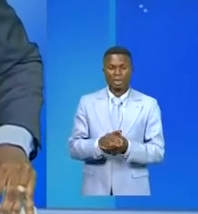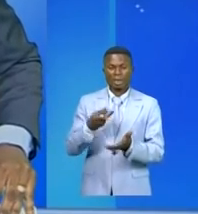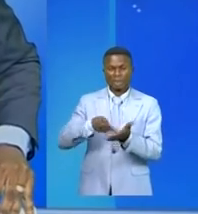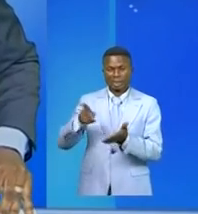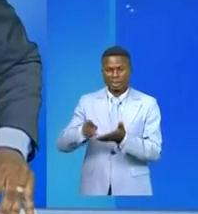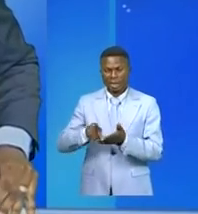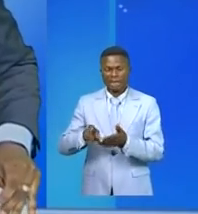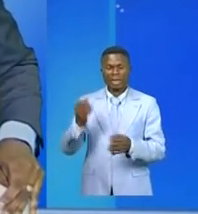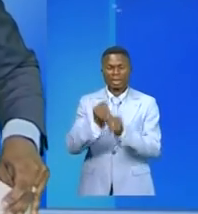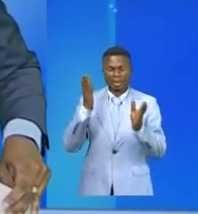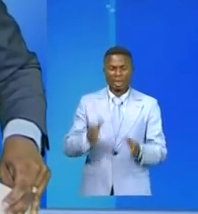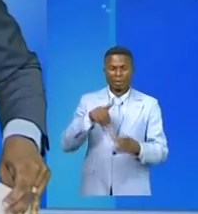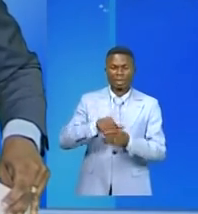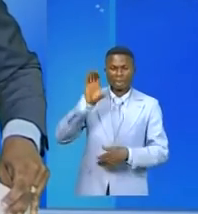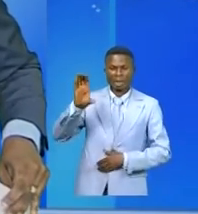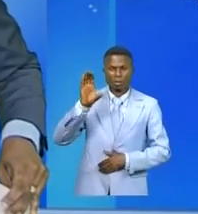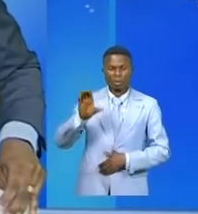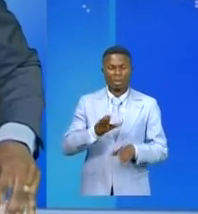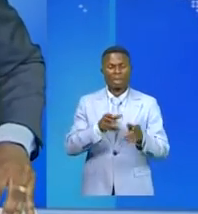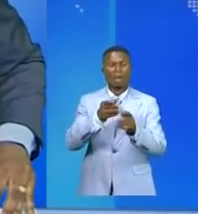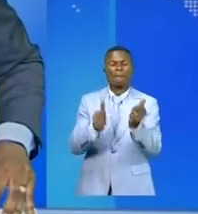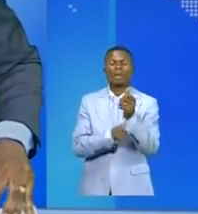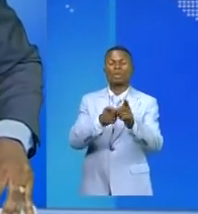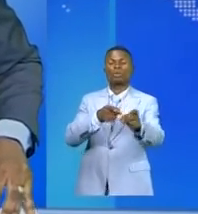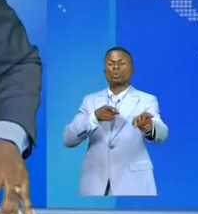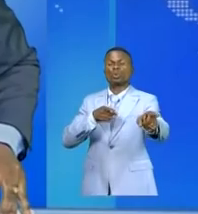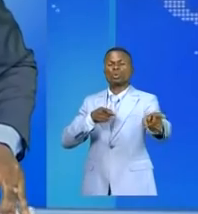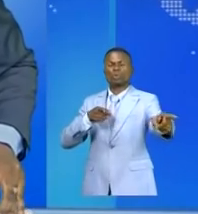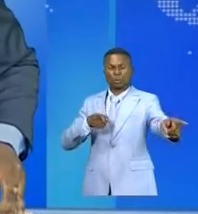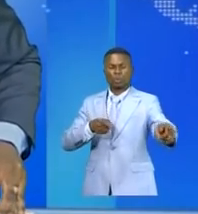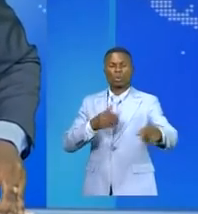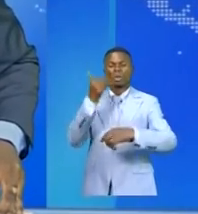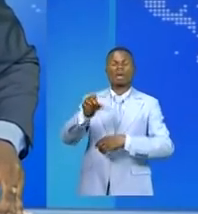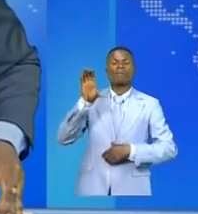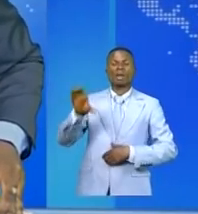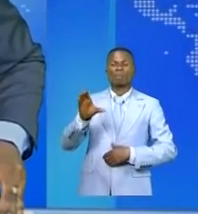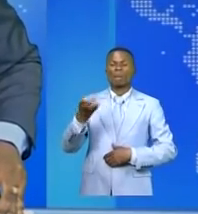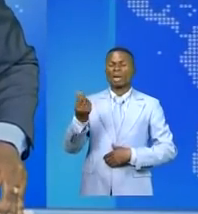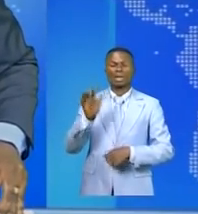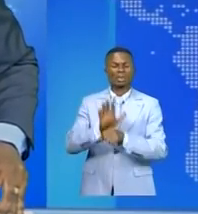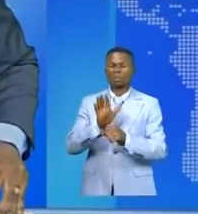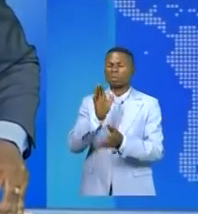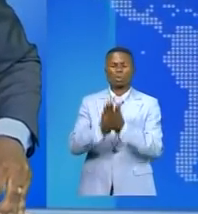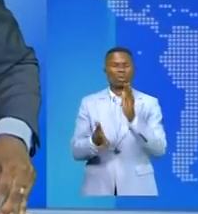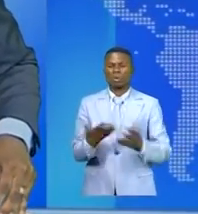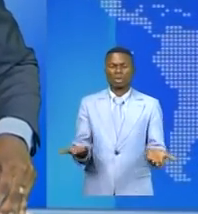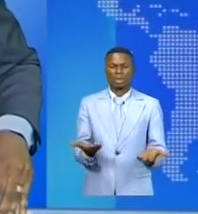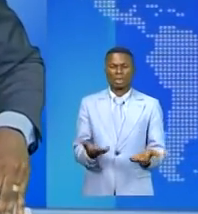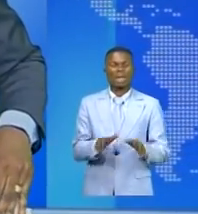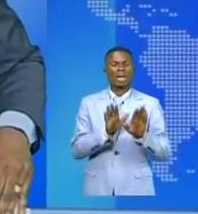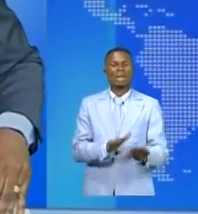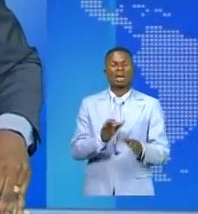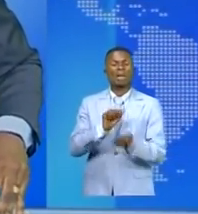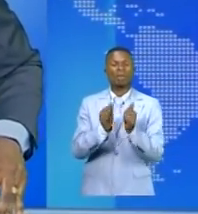et ses défis. De longues files d'attente devant les guichets et en fin de compte, on vous dit qu'il n'y a pas assez de liquidités. Soit c'est